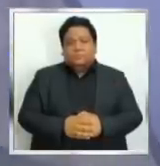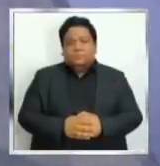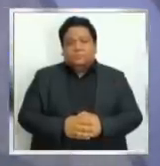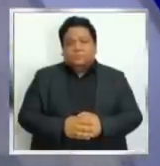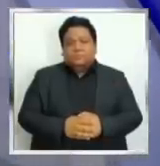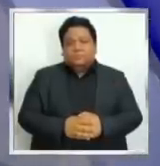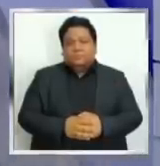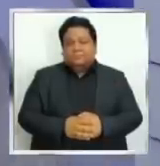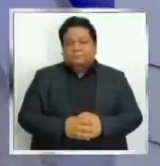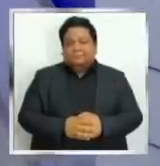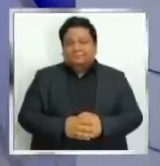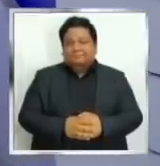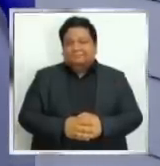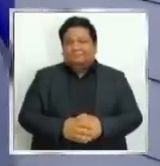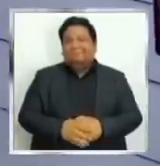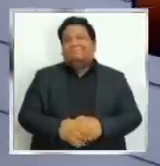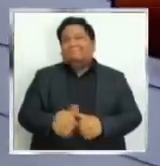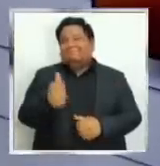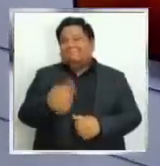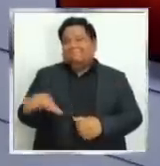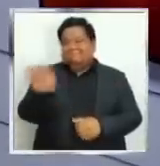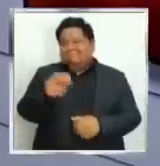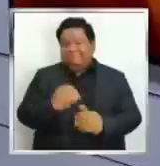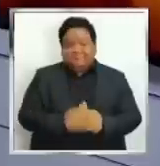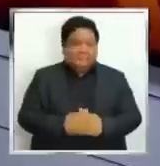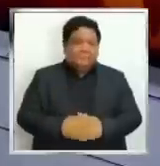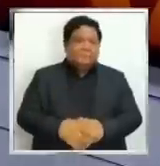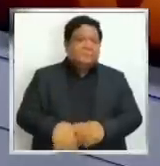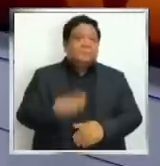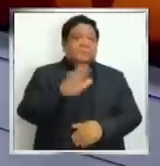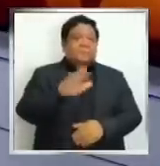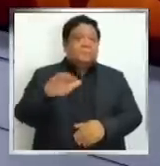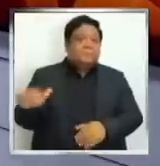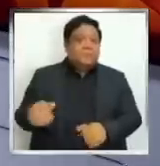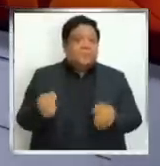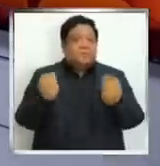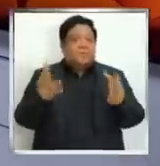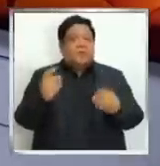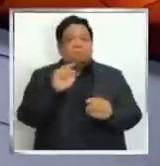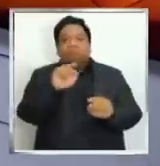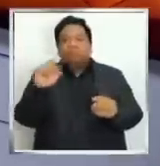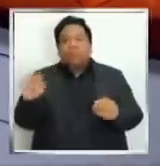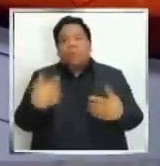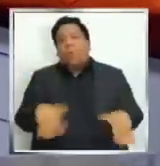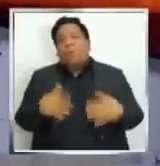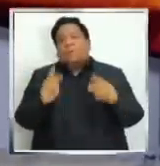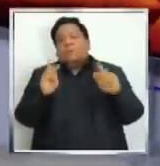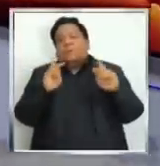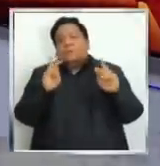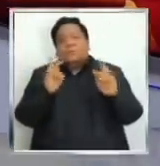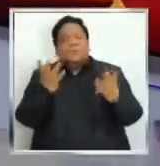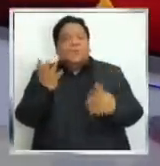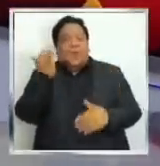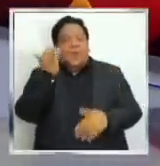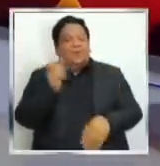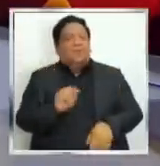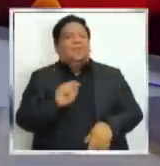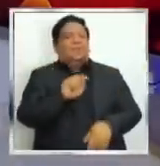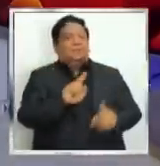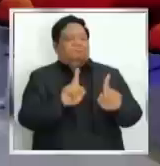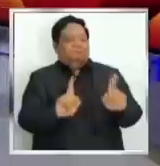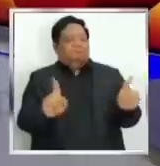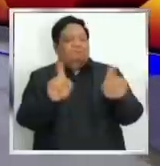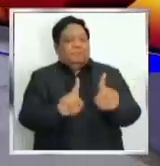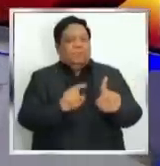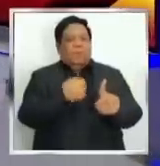Good evening mga kapuso! Can't get over pa rin ang marami sa pagkikita ng dalawang comedy icons ng kapuso at kapamilya. At mismong